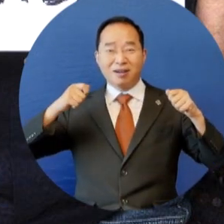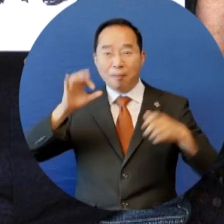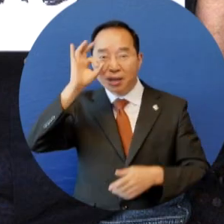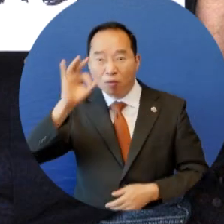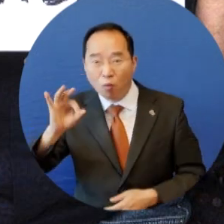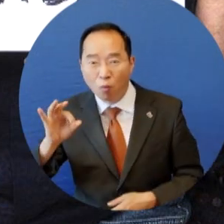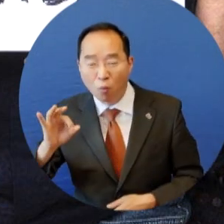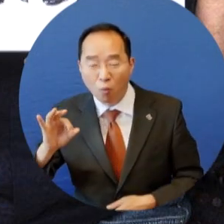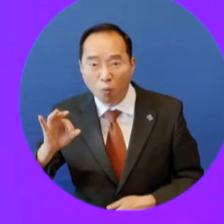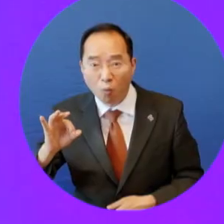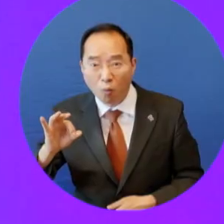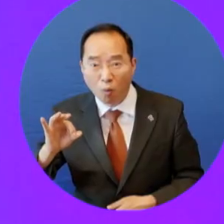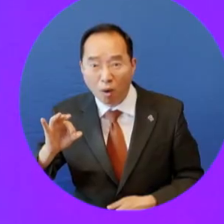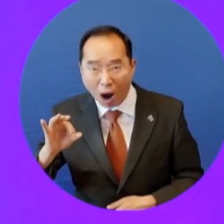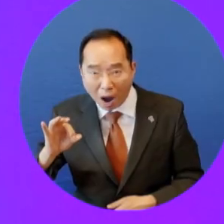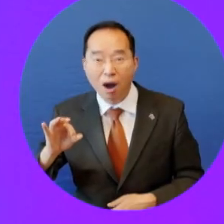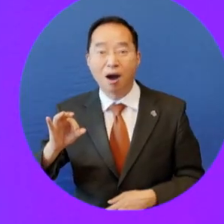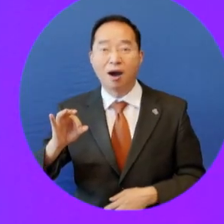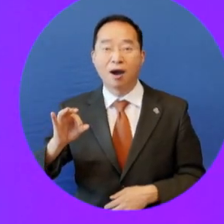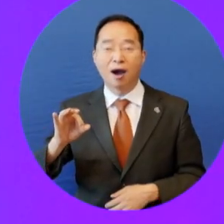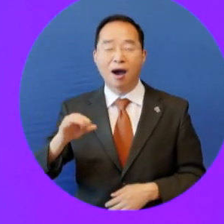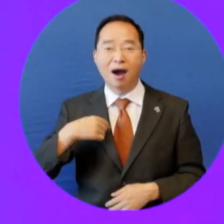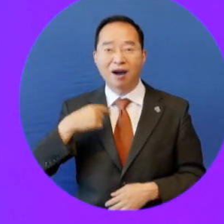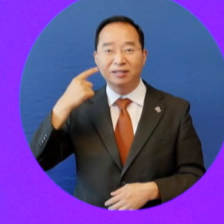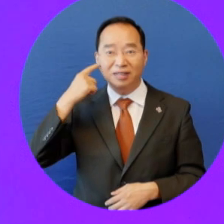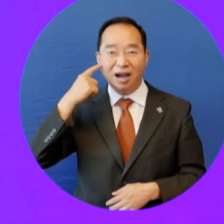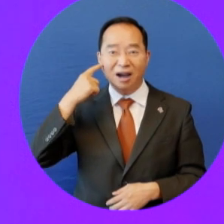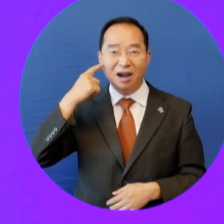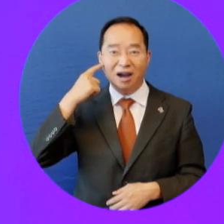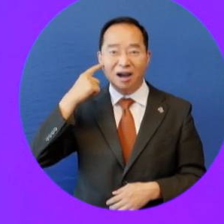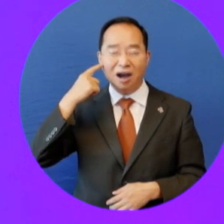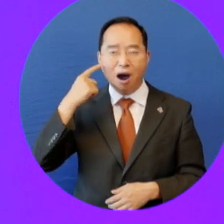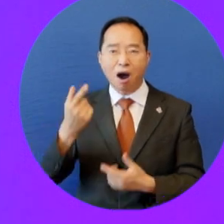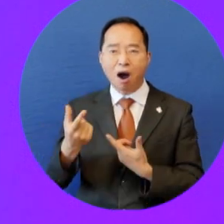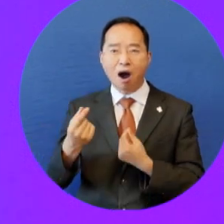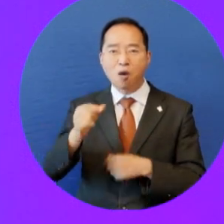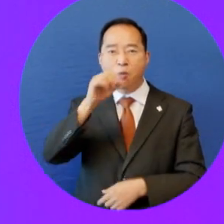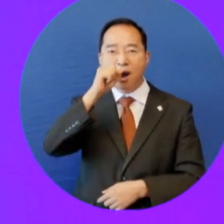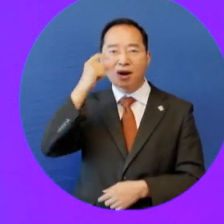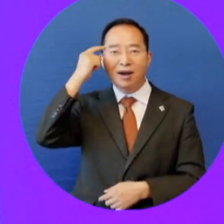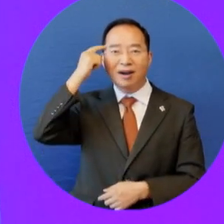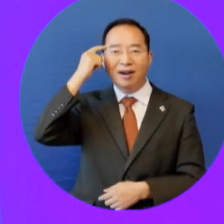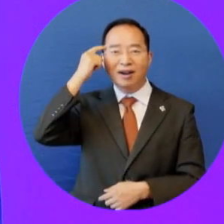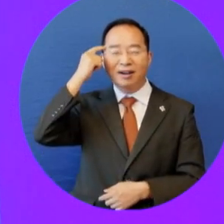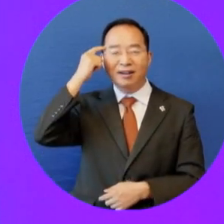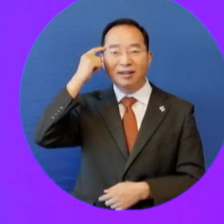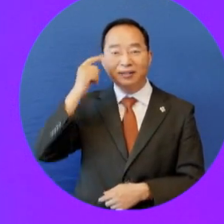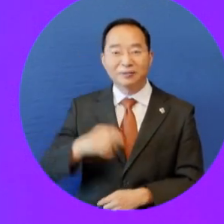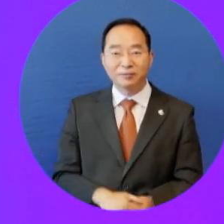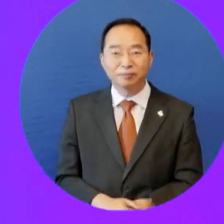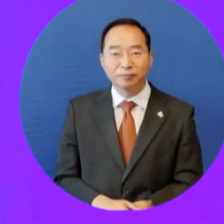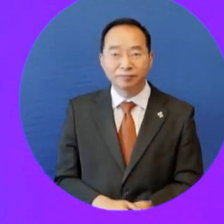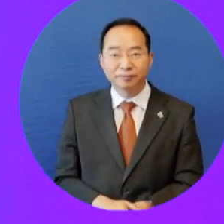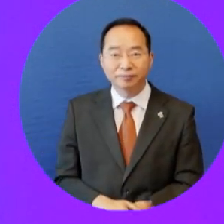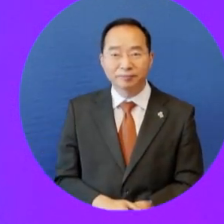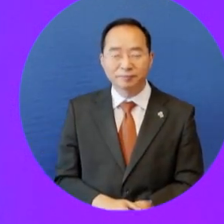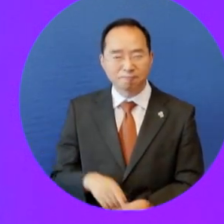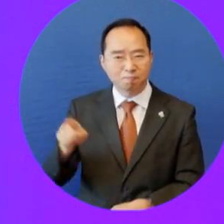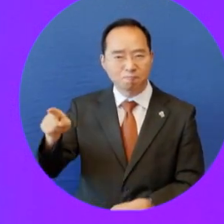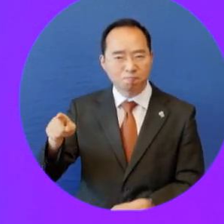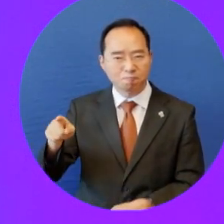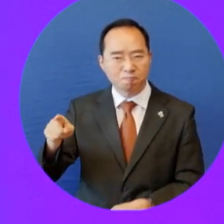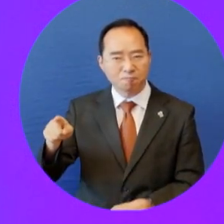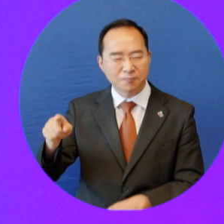뉴스를 접했습니다. 이 뉴스를 보자마자 저의 내면에서 아주 뜬금없는 생각이 들었습니다.